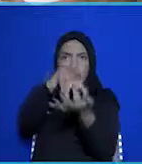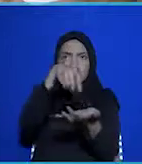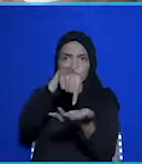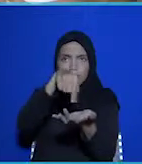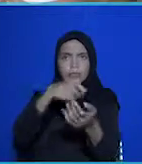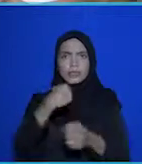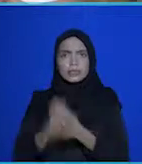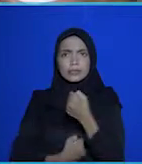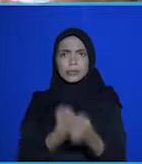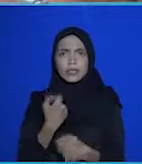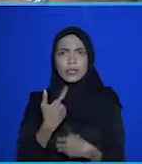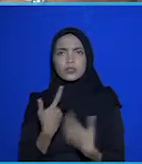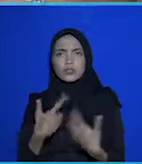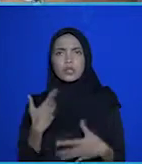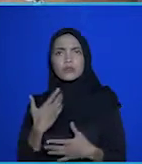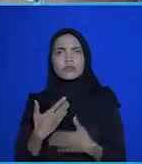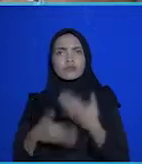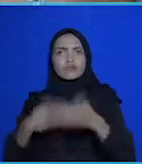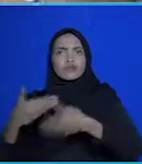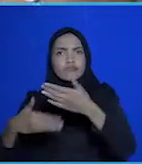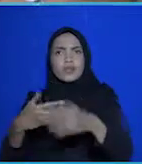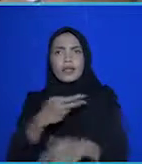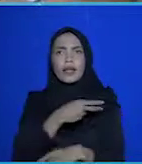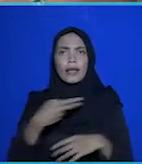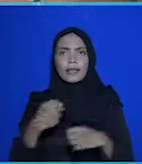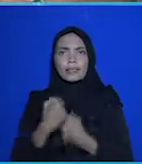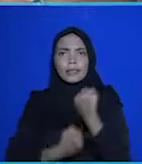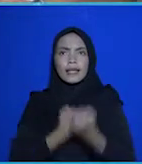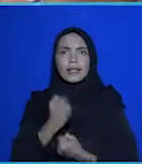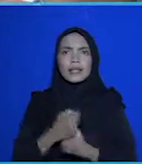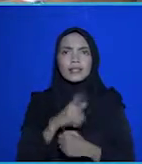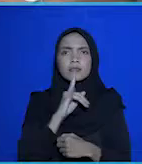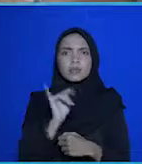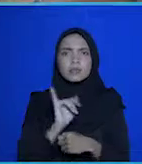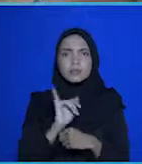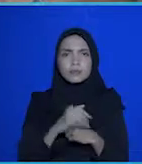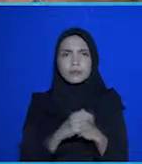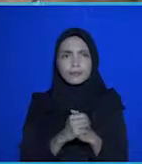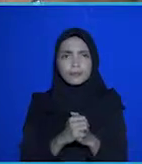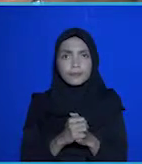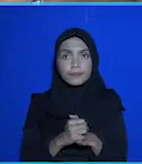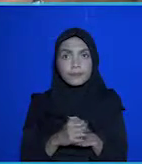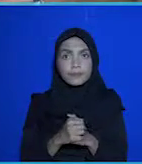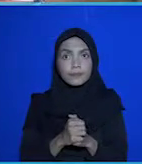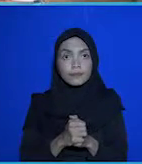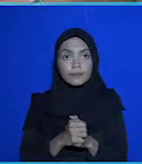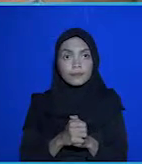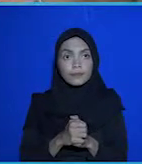situ. Ini kegiatan-kegiatan yang kita lakukan. Jadi kegiatan